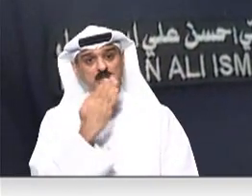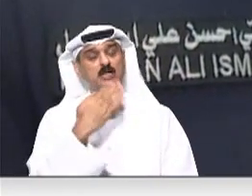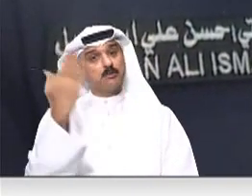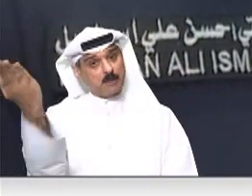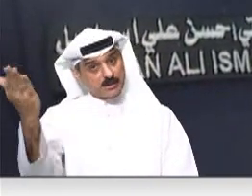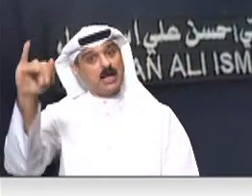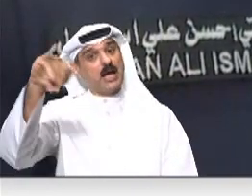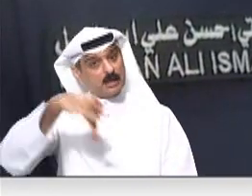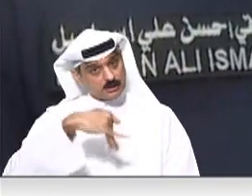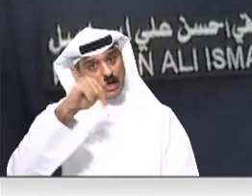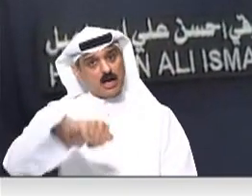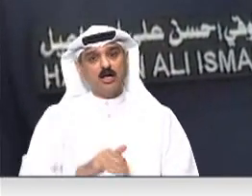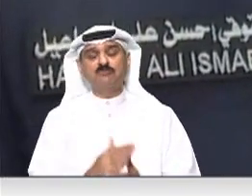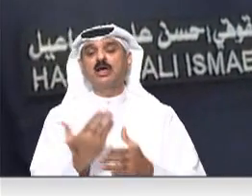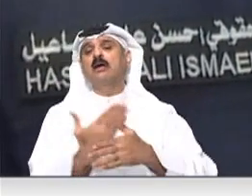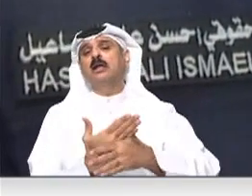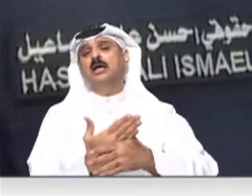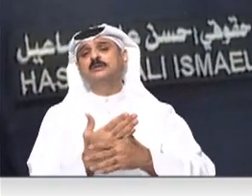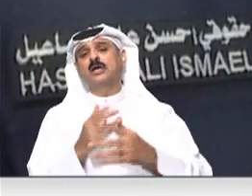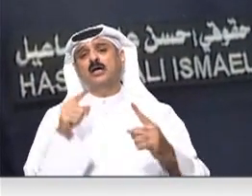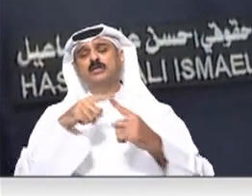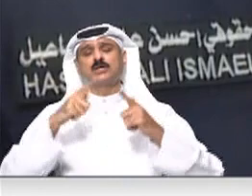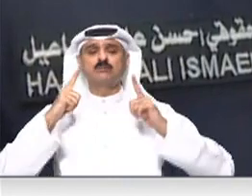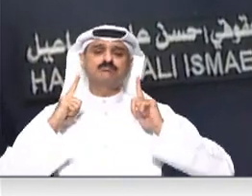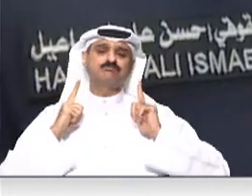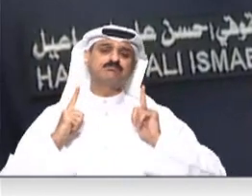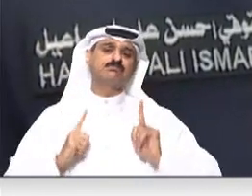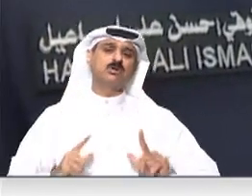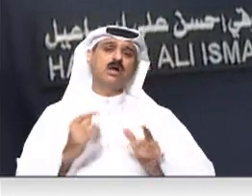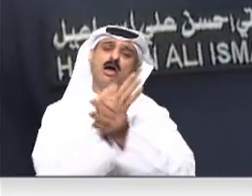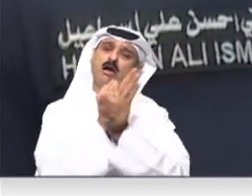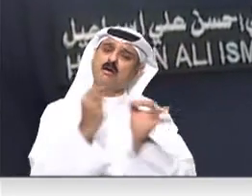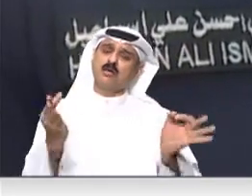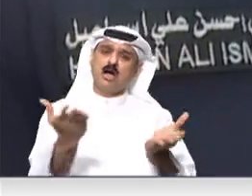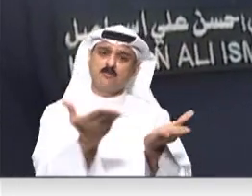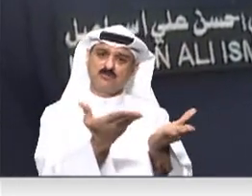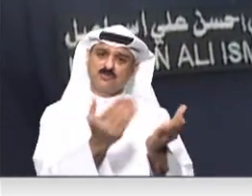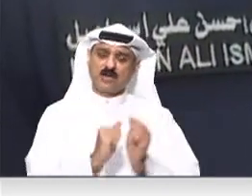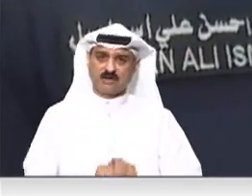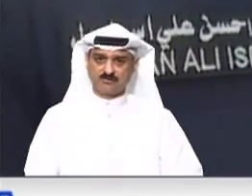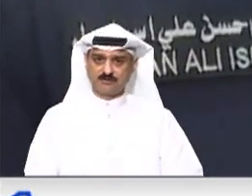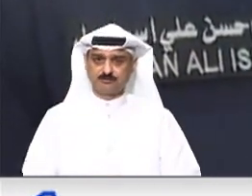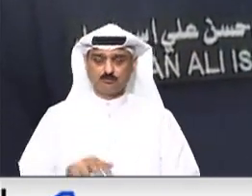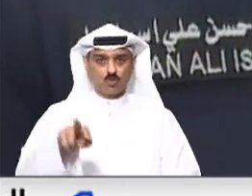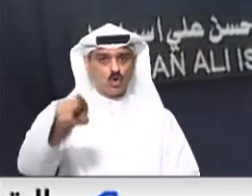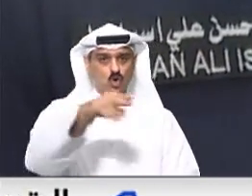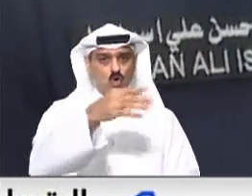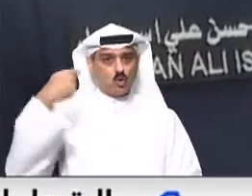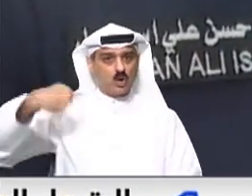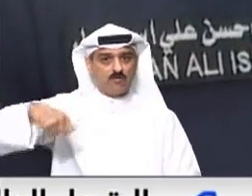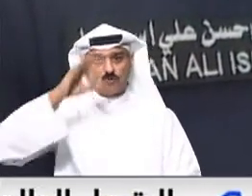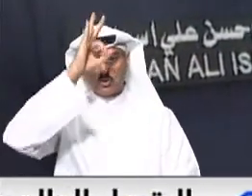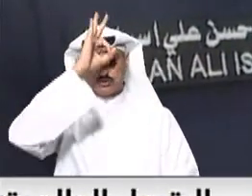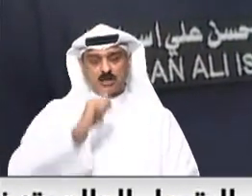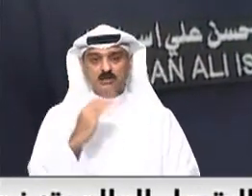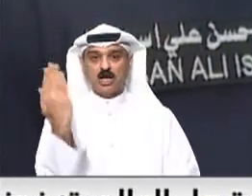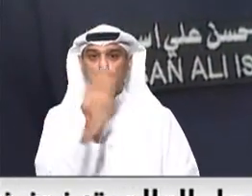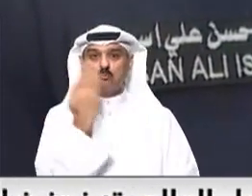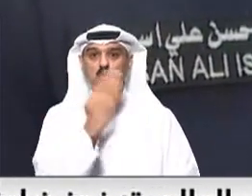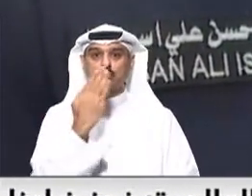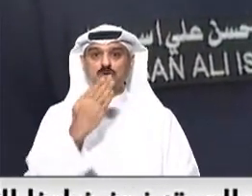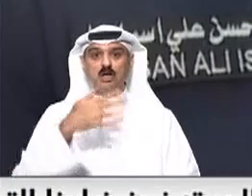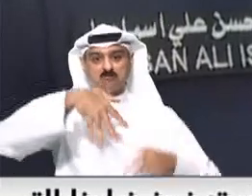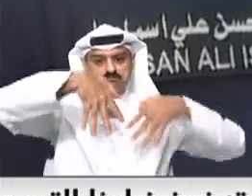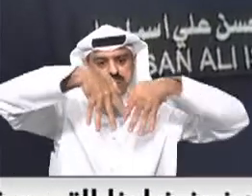المدارس، وذلك بهدف الراحة للجميع. طبعا إخواننا في وزارة الداخلية في بعض المدارس حاطين